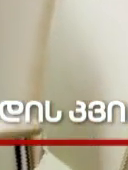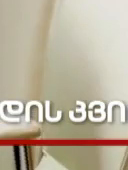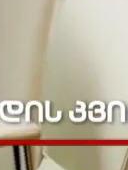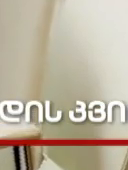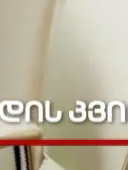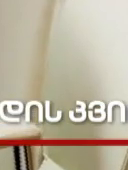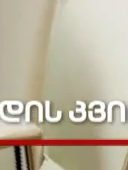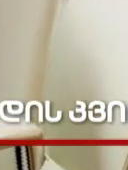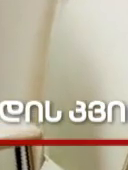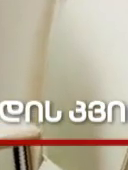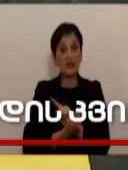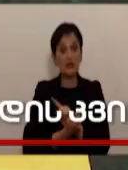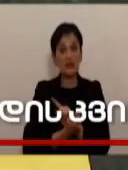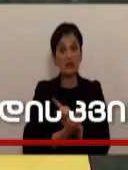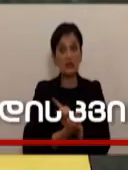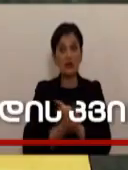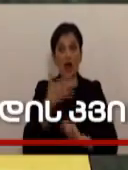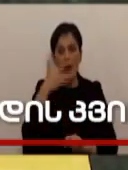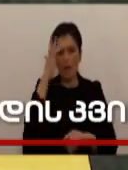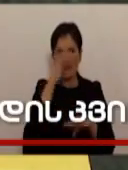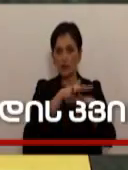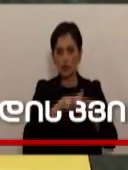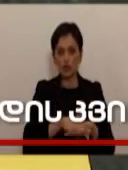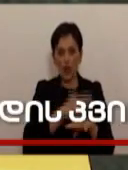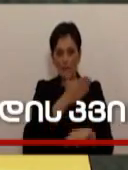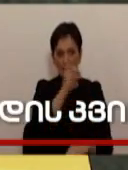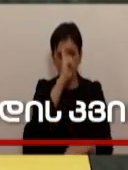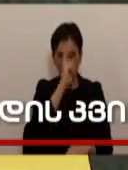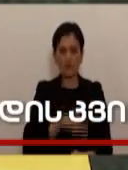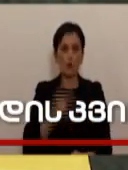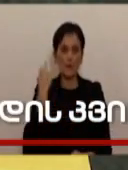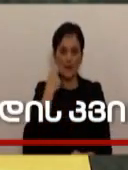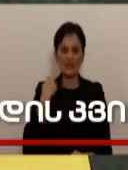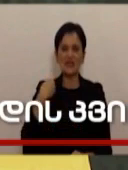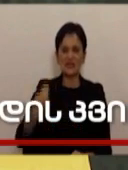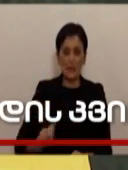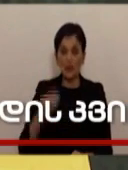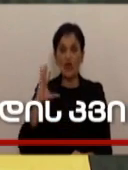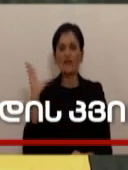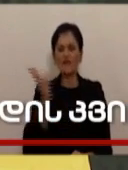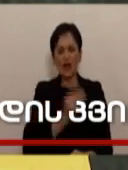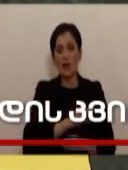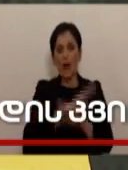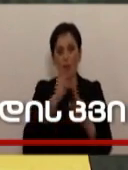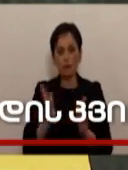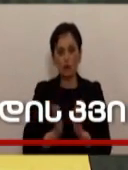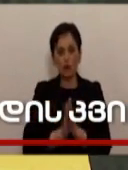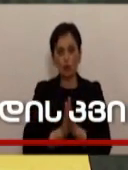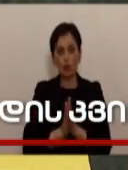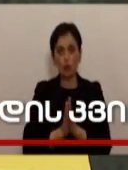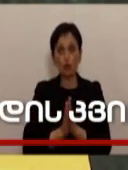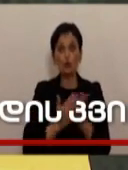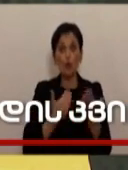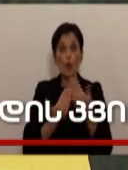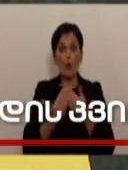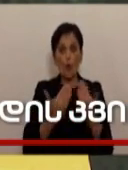მოძრაობის ეგრეთ წოდებული მოხალისეები. ამერიკის შეერთებული შტატების მთავრობა, ბრიტანეთი, საფრანგეთი, ყველამ, აბსოლუტურად ყველამ